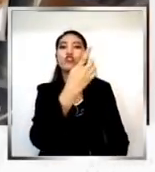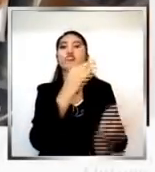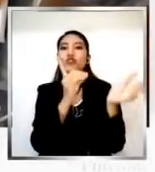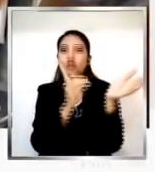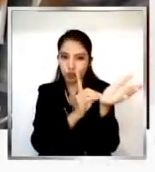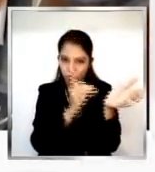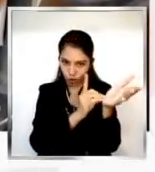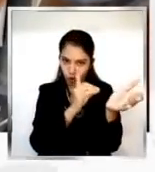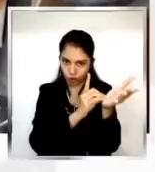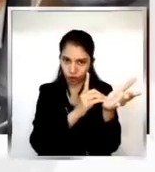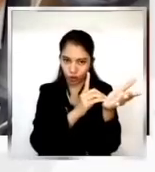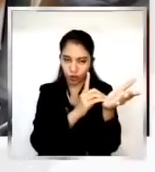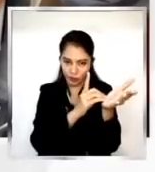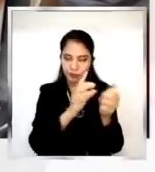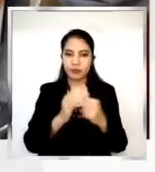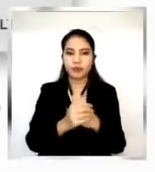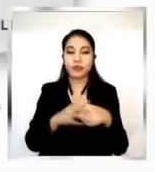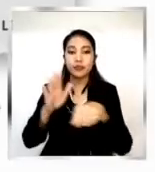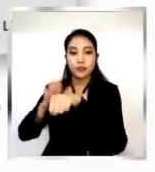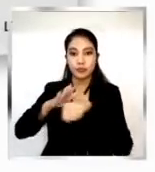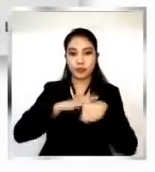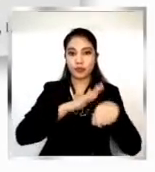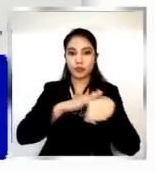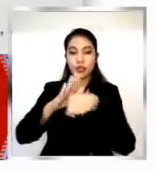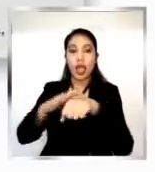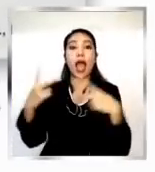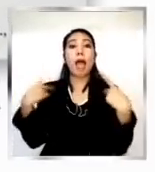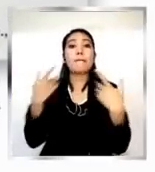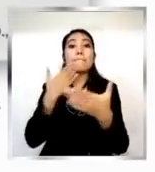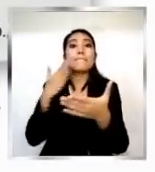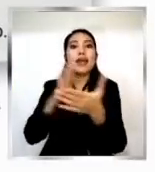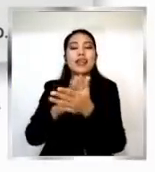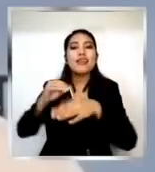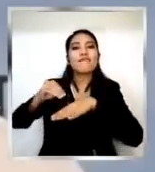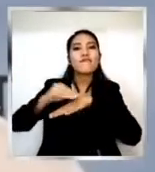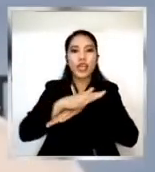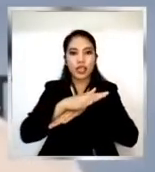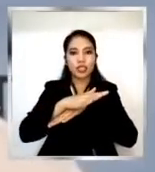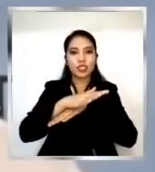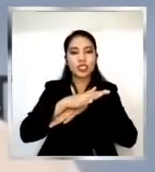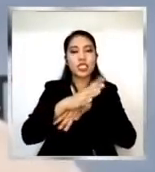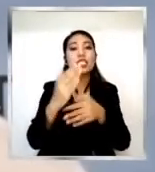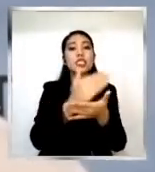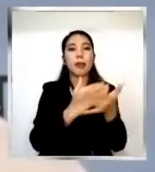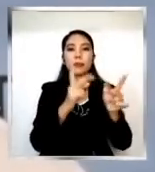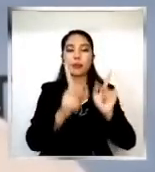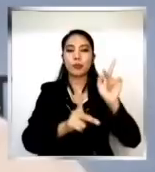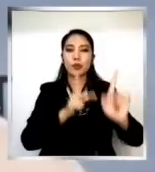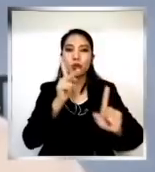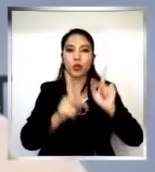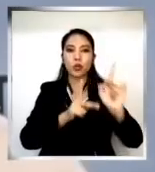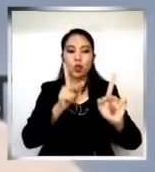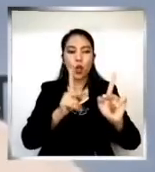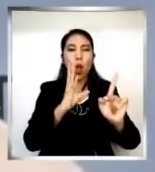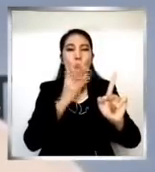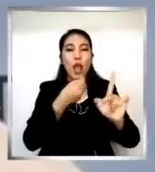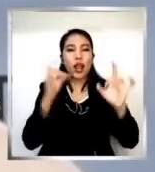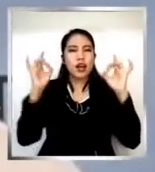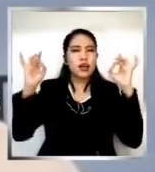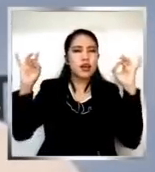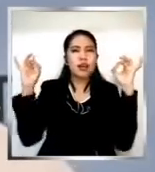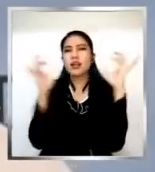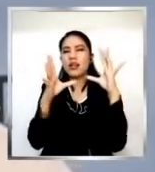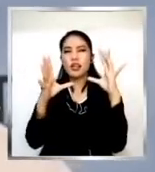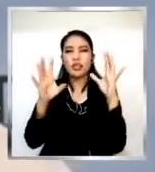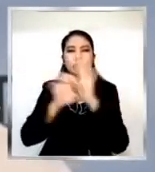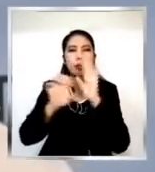Babala ng FDA, may masamang epekto ang gamot sa ilan. Hindi siya pwedeng gamitin sa mga tao na severe ang sakit na, halimbawa may pulmonya na